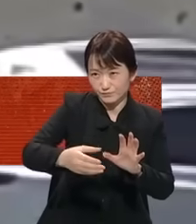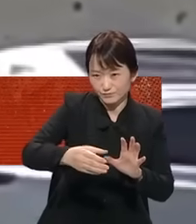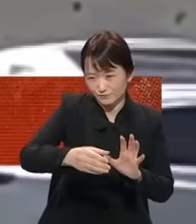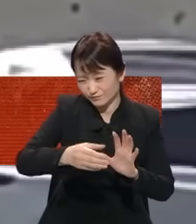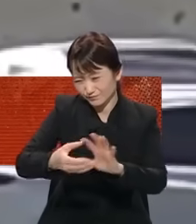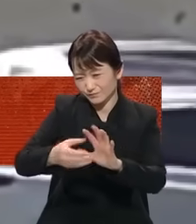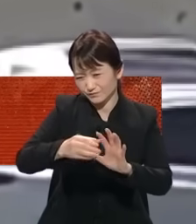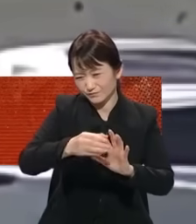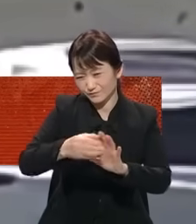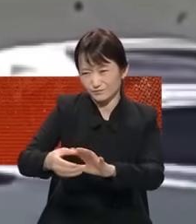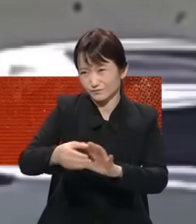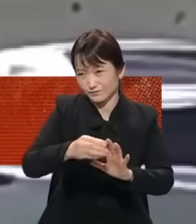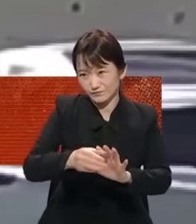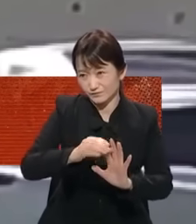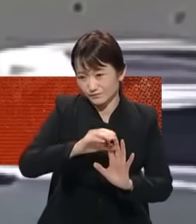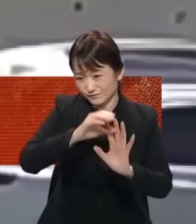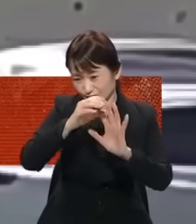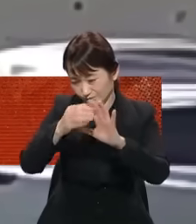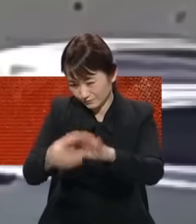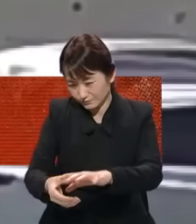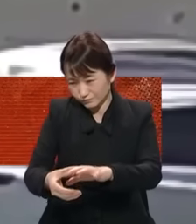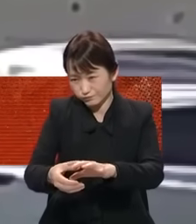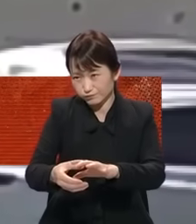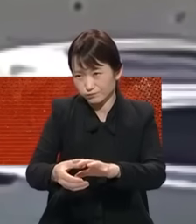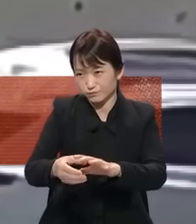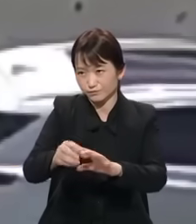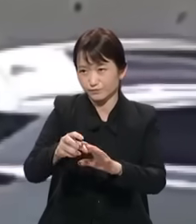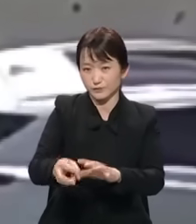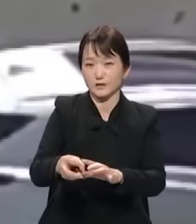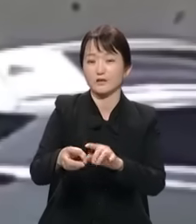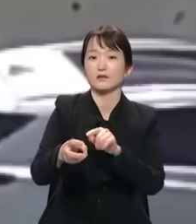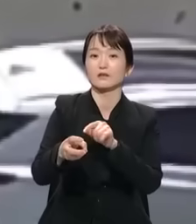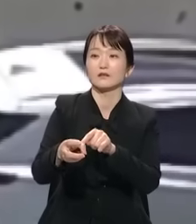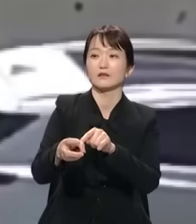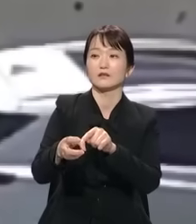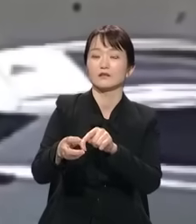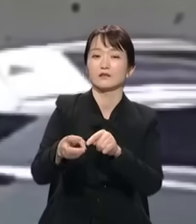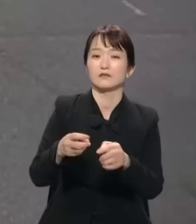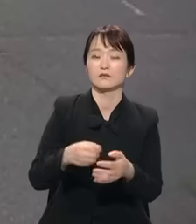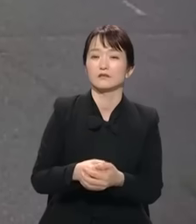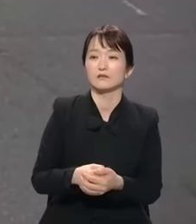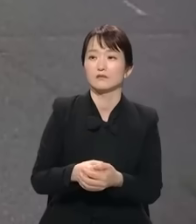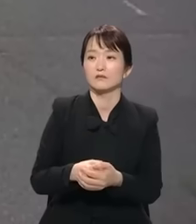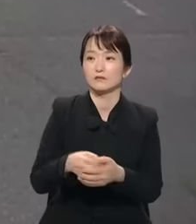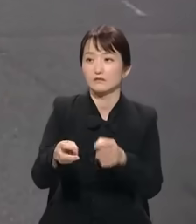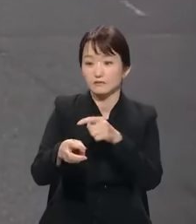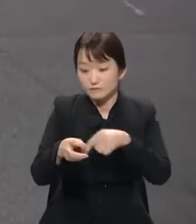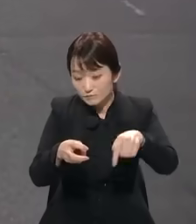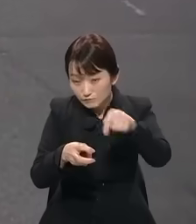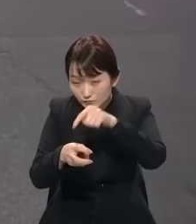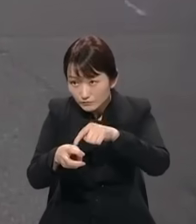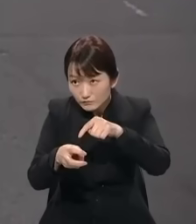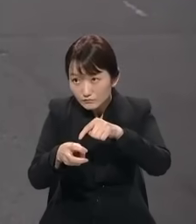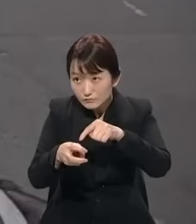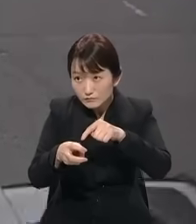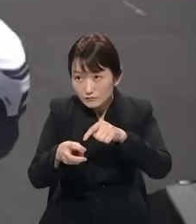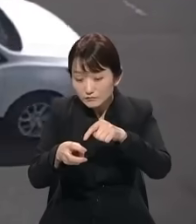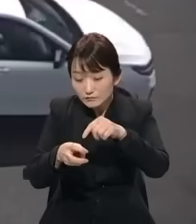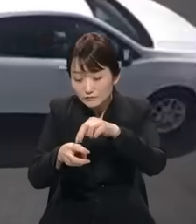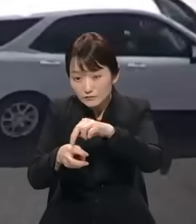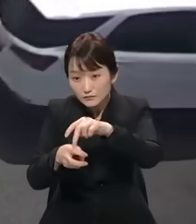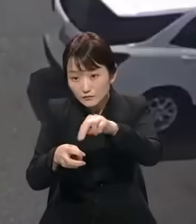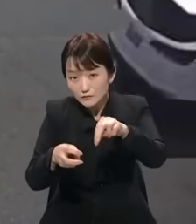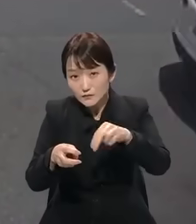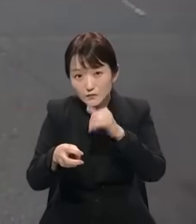하나, 둘, 세 번 만에 차는 제자리를 찾습니다. 자, 사람들은 차 안에 있는 사람들이 차 밖으로 나올 수